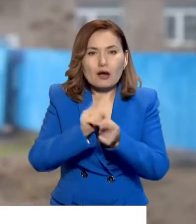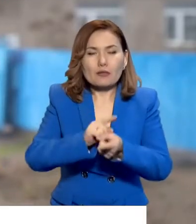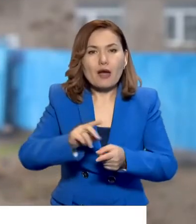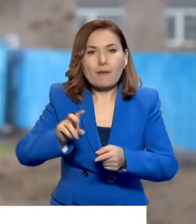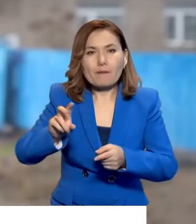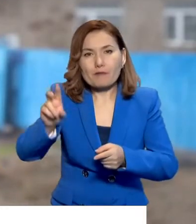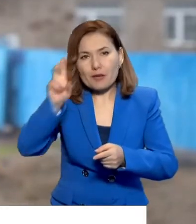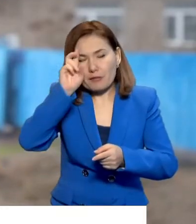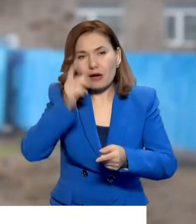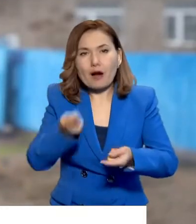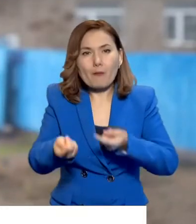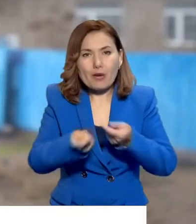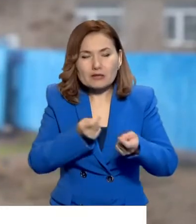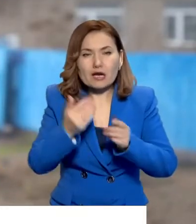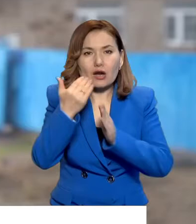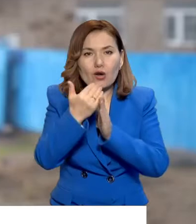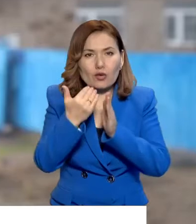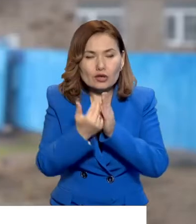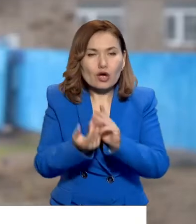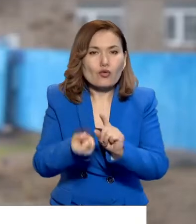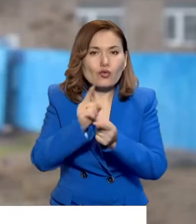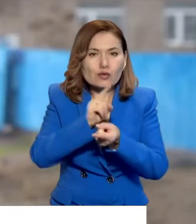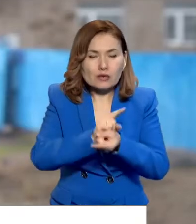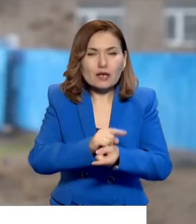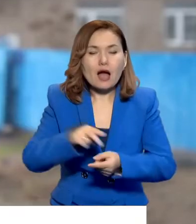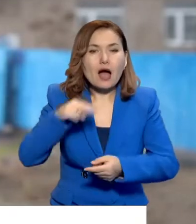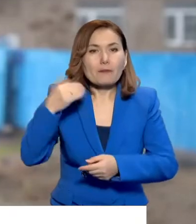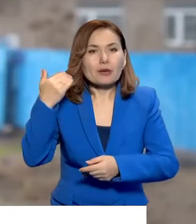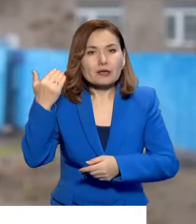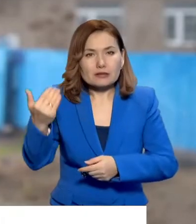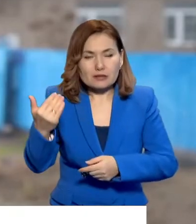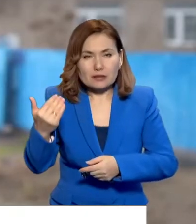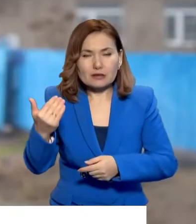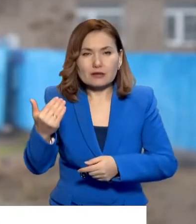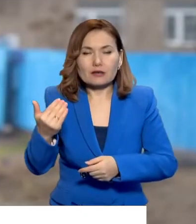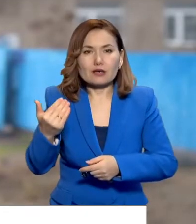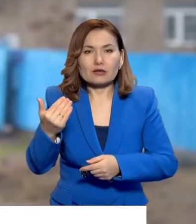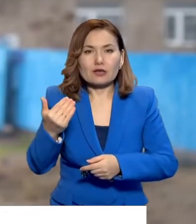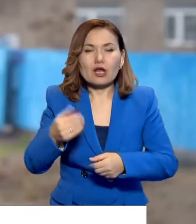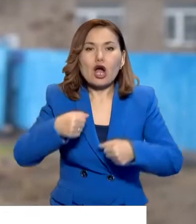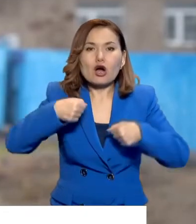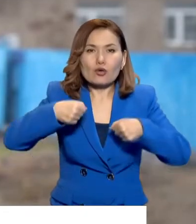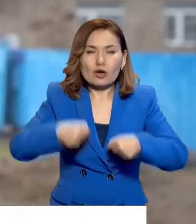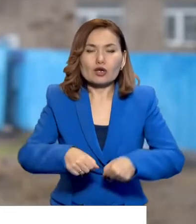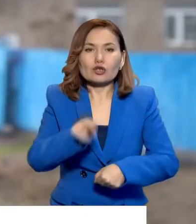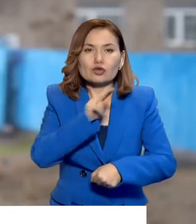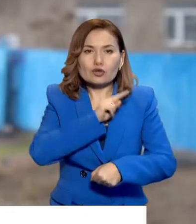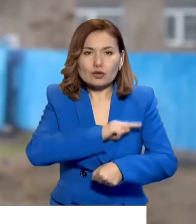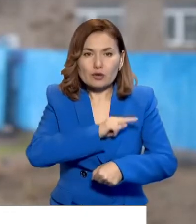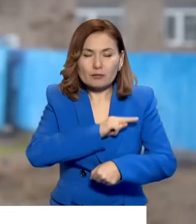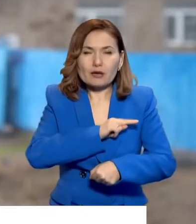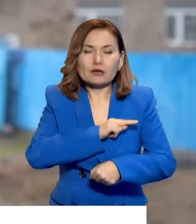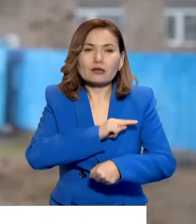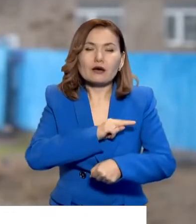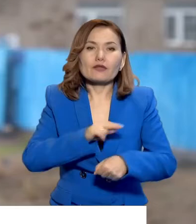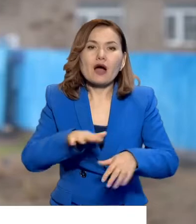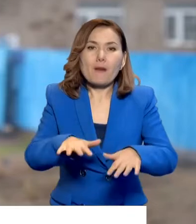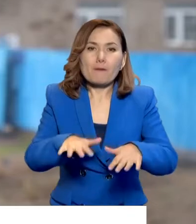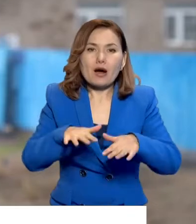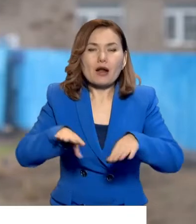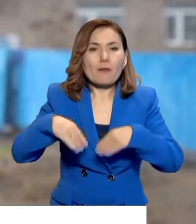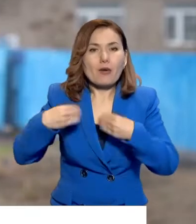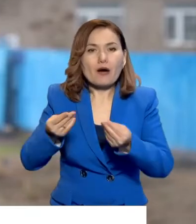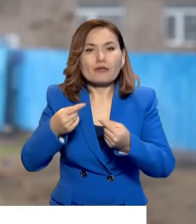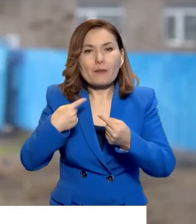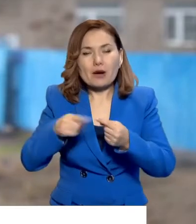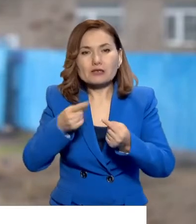енгізу, президенттің кейбір өзінің өкілеттігін парламентке, басқа